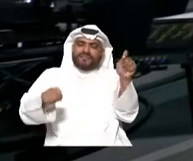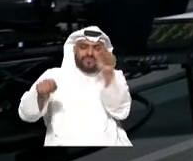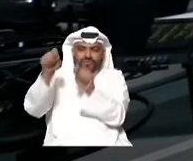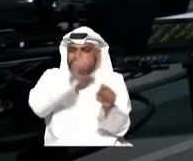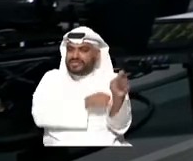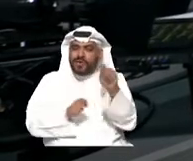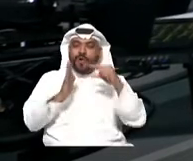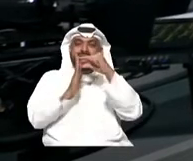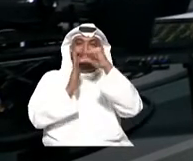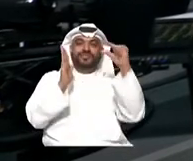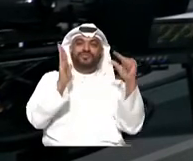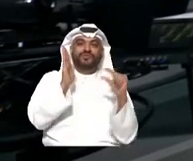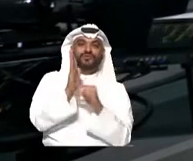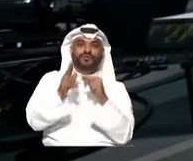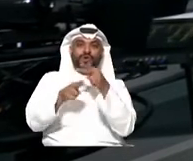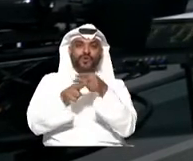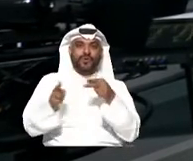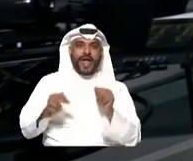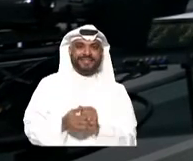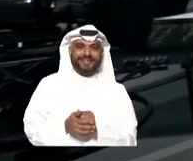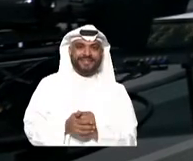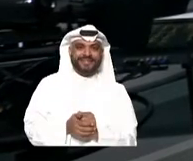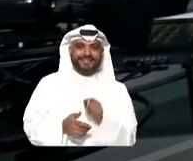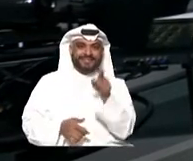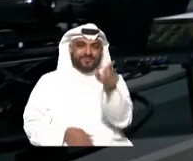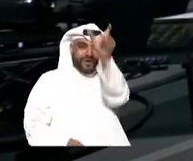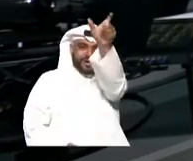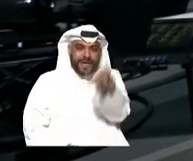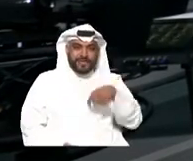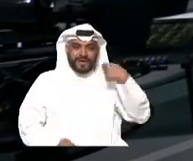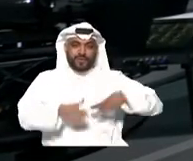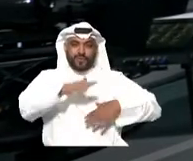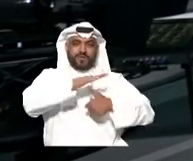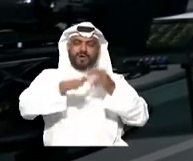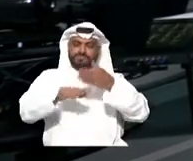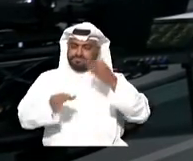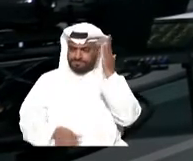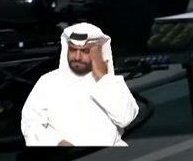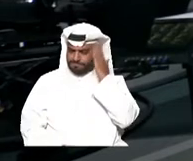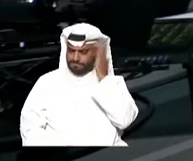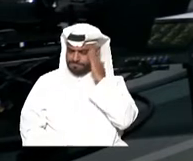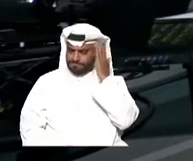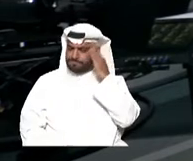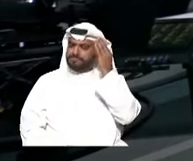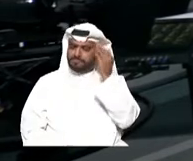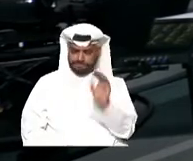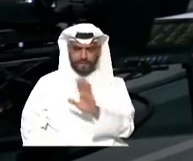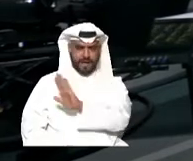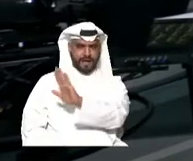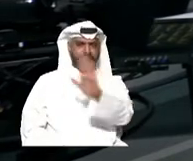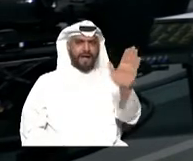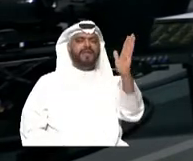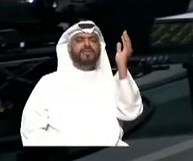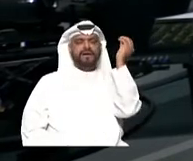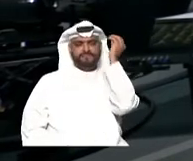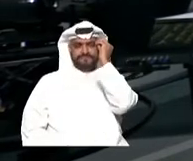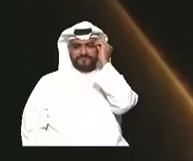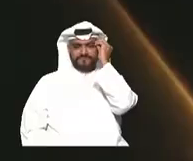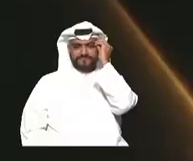صح. تولدت لدى سموه العديد من القناعات، ونحن نتحدث هنا عن القناعة